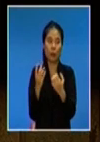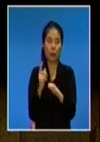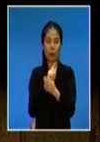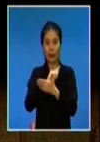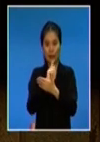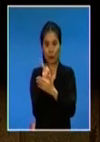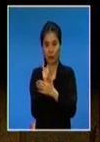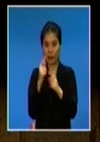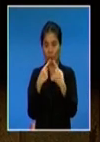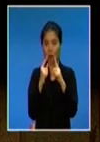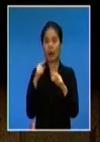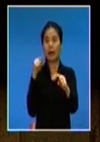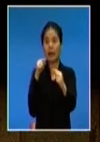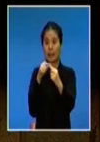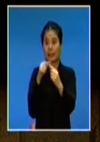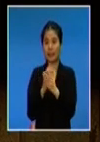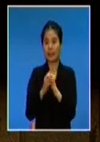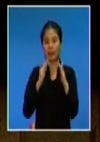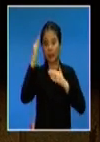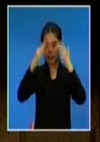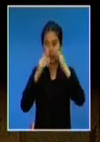ขี่มอเตอร์ไซค์ครับที่ด่านประดังเมซา